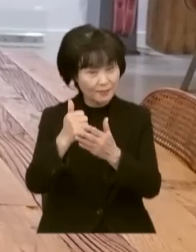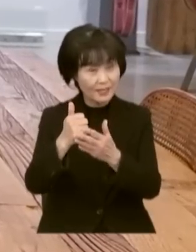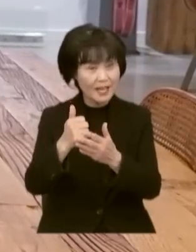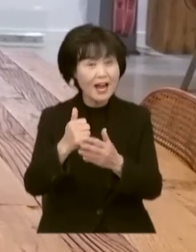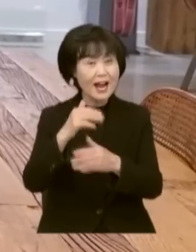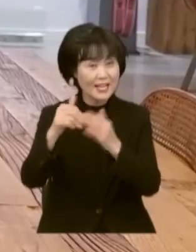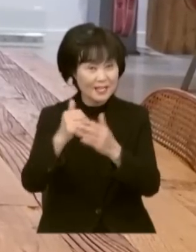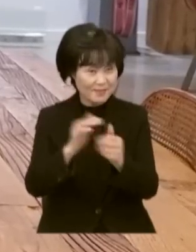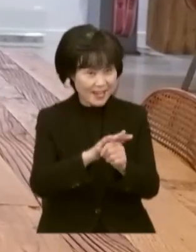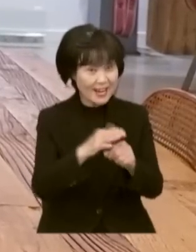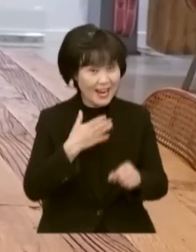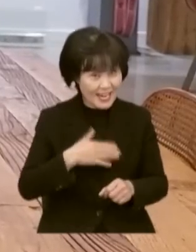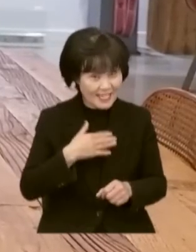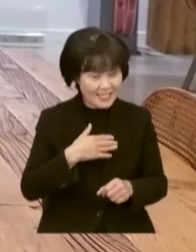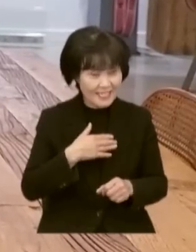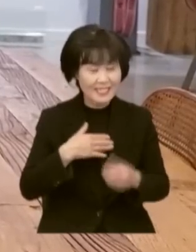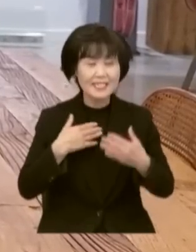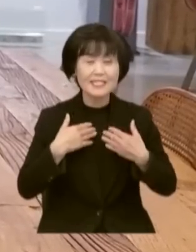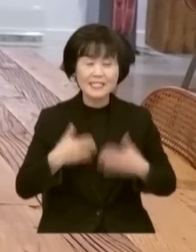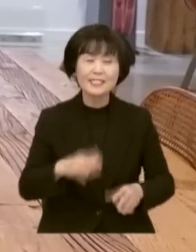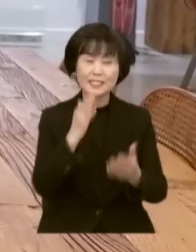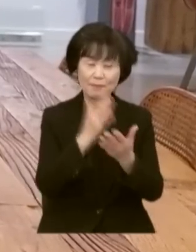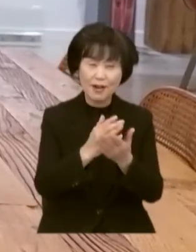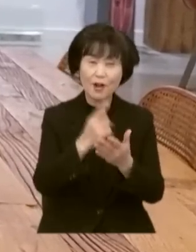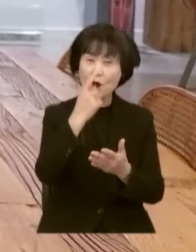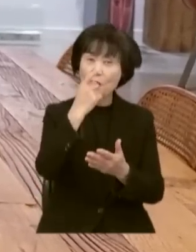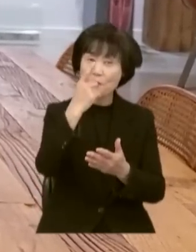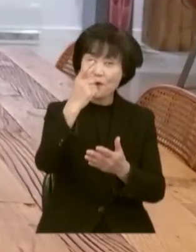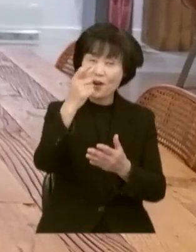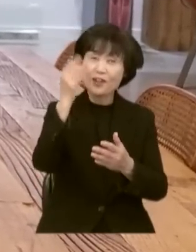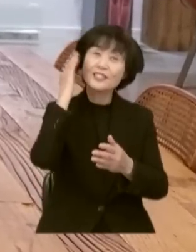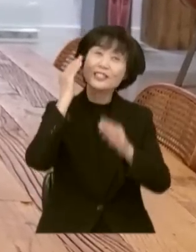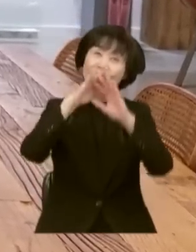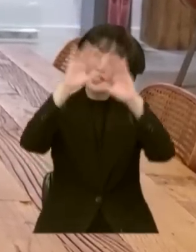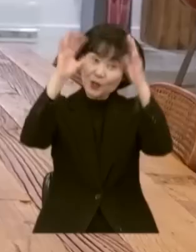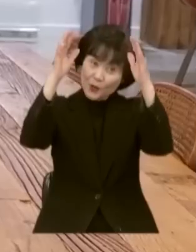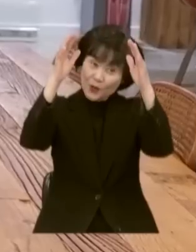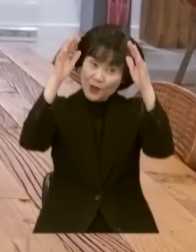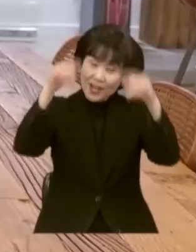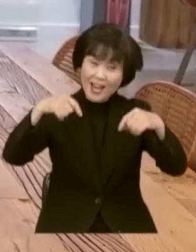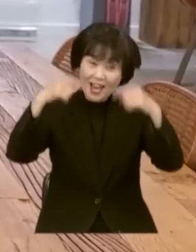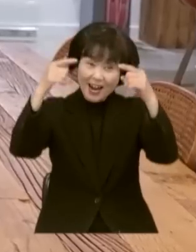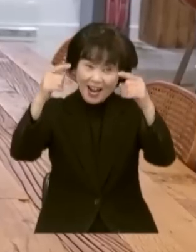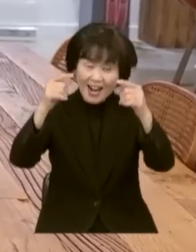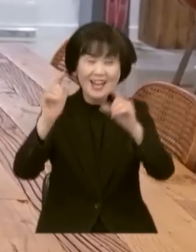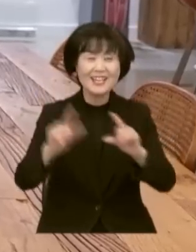지치지 말고 우리가 멋진 천국에서 영원히 사는 그날까지